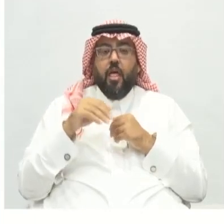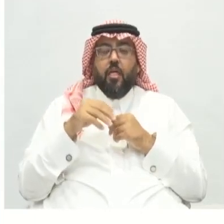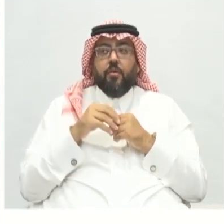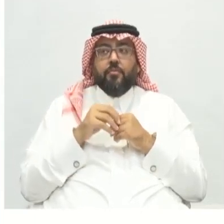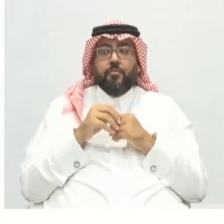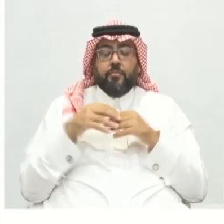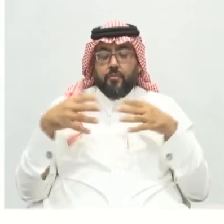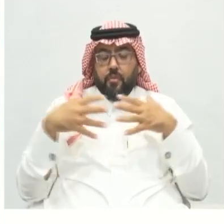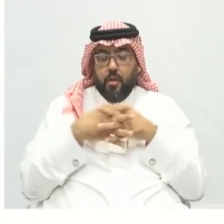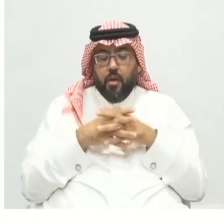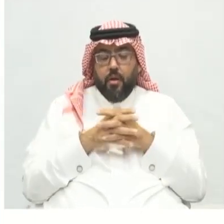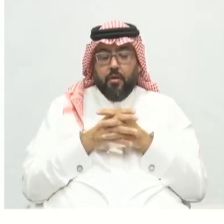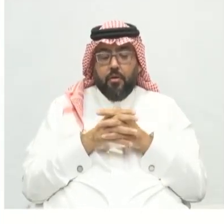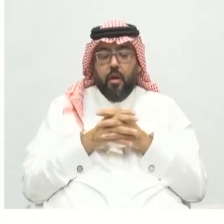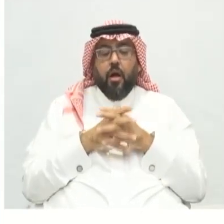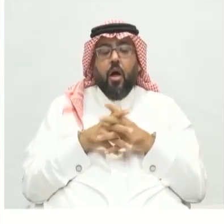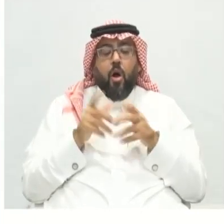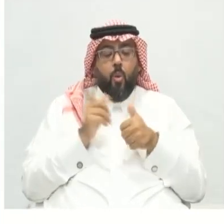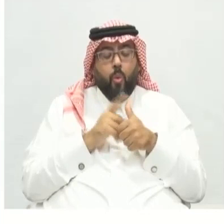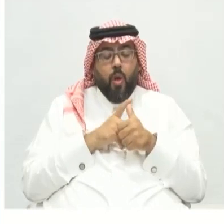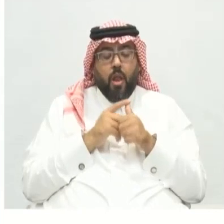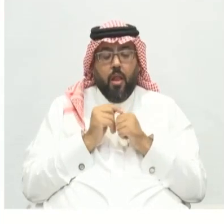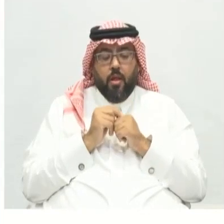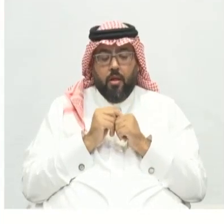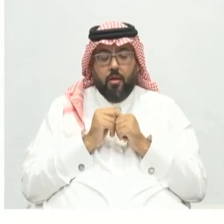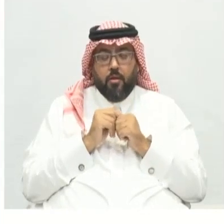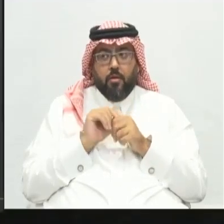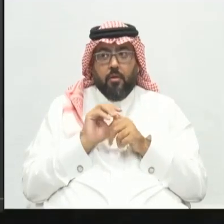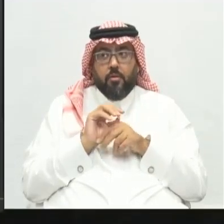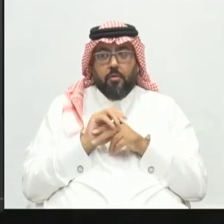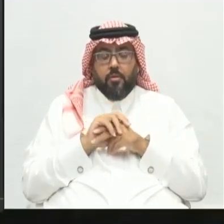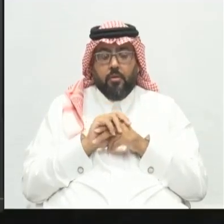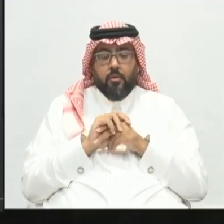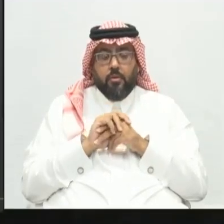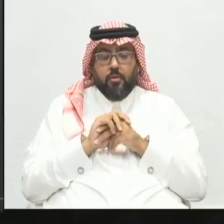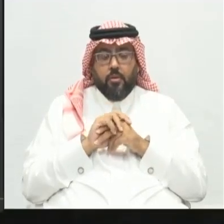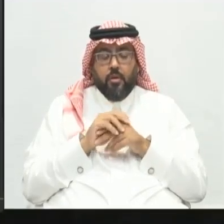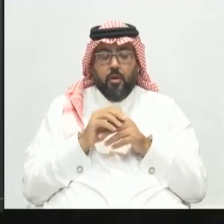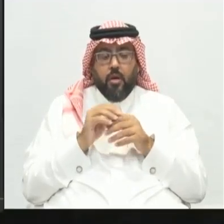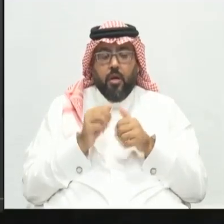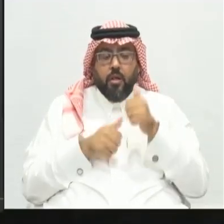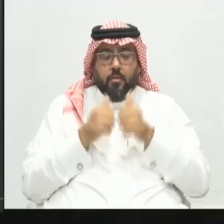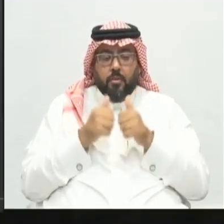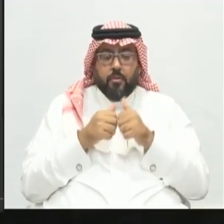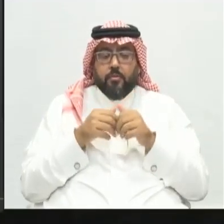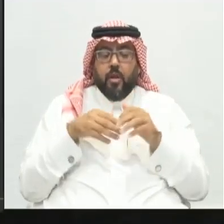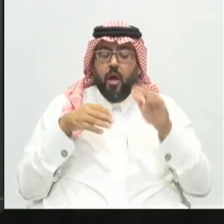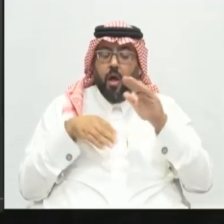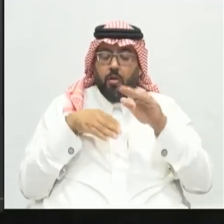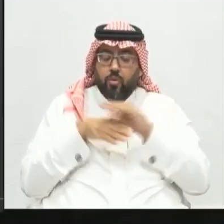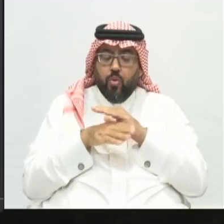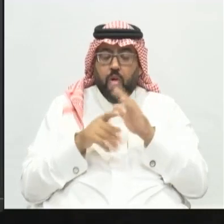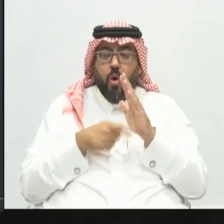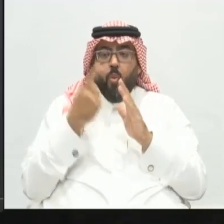العلاقه المنطقيه هي البدايه للبدايه اذا مع بدايه الصف الثاني ثنوي بامكانك البدء باول